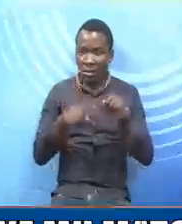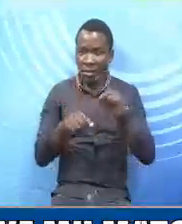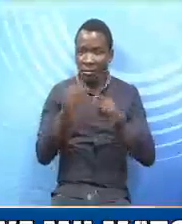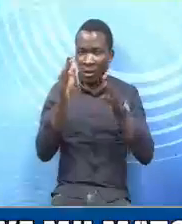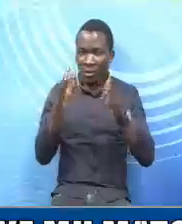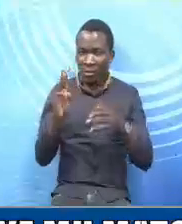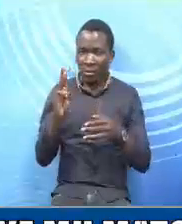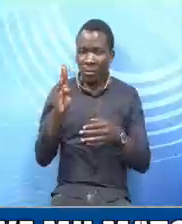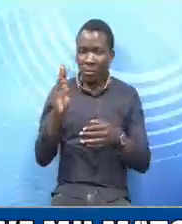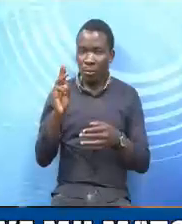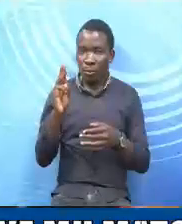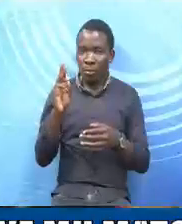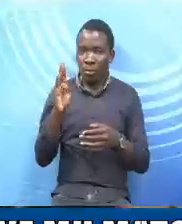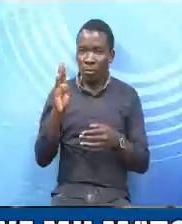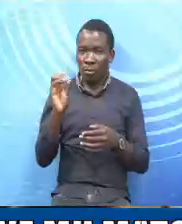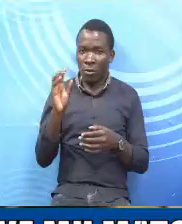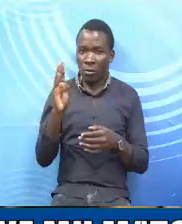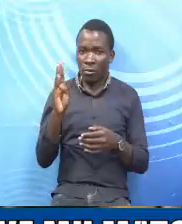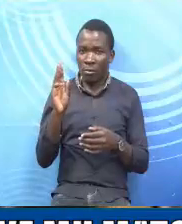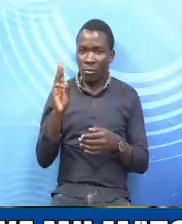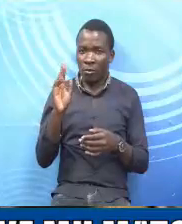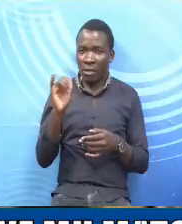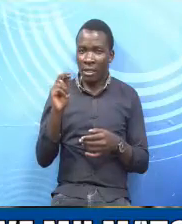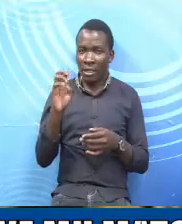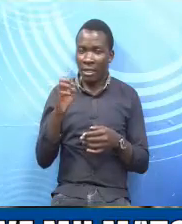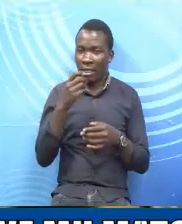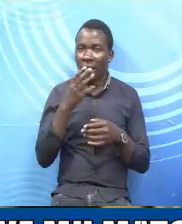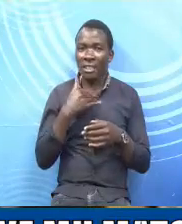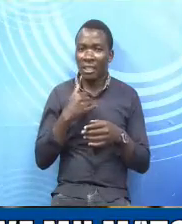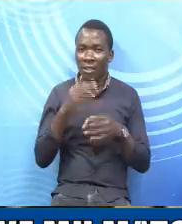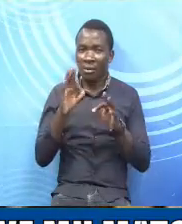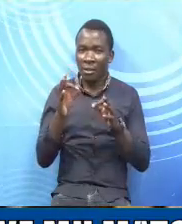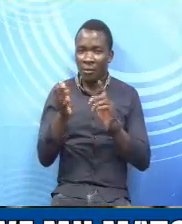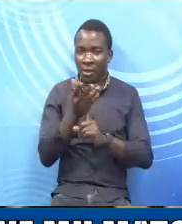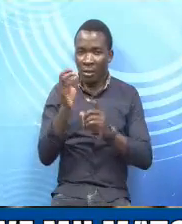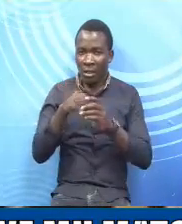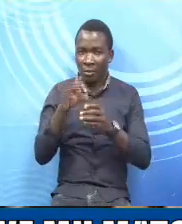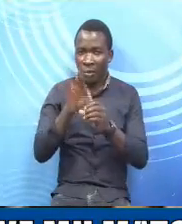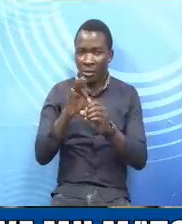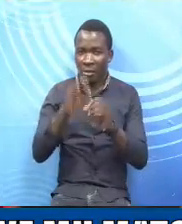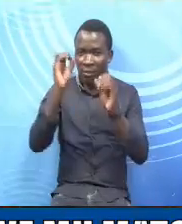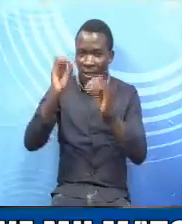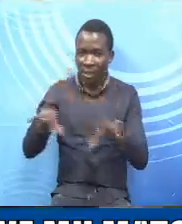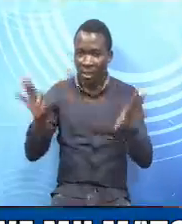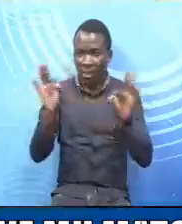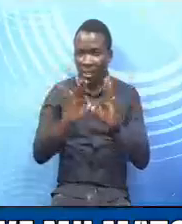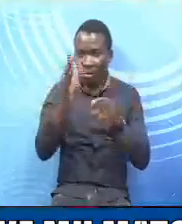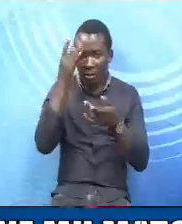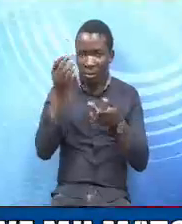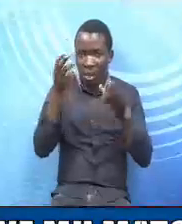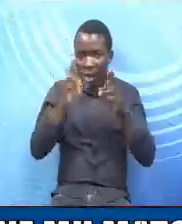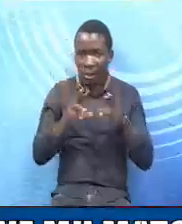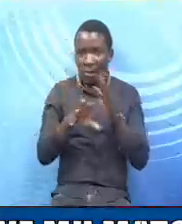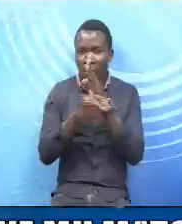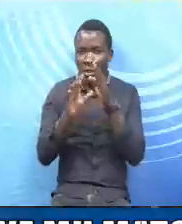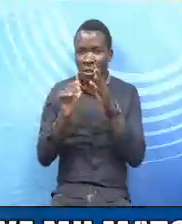be yari yifuje ko urukiko rwatesha agaciro ibyavuye mu matora kuko ngo yabayemo uburiganya. Abanyamategeko b'uyu muhanzi bayobowe